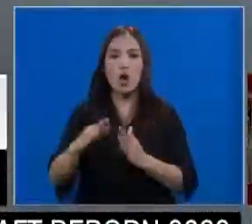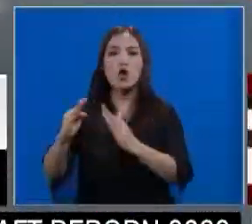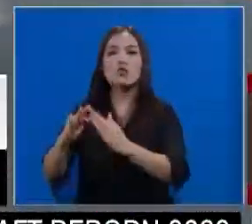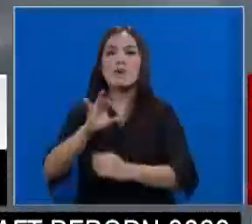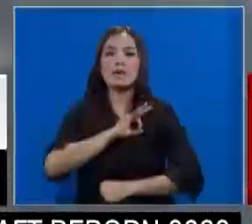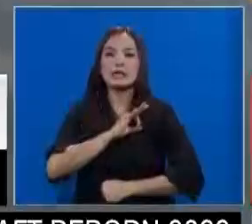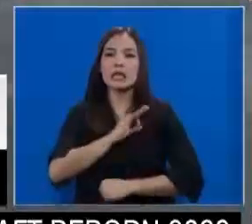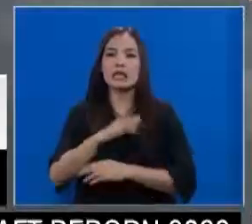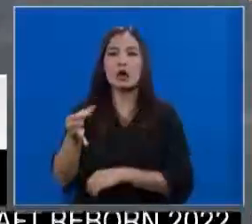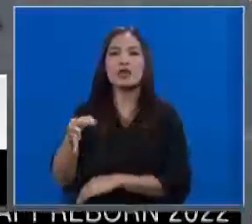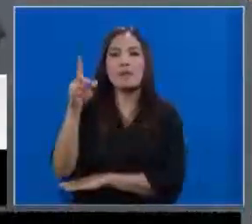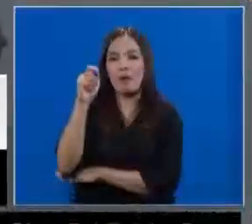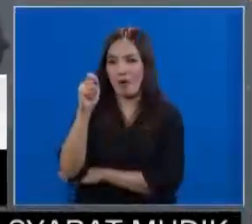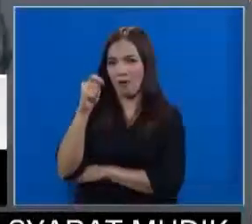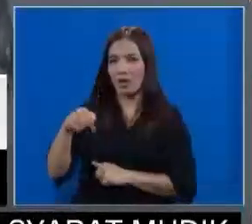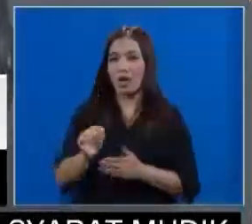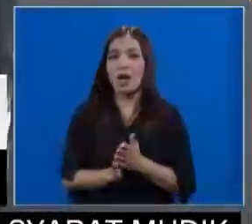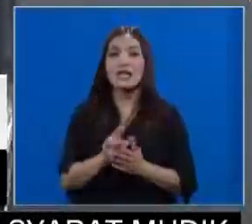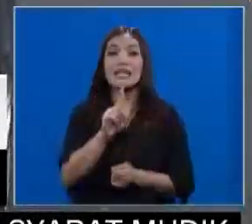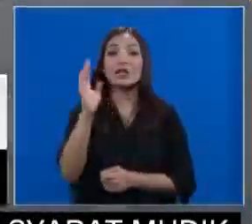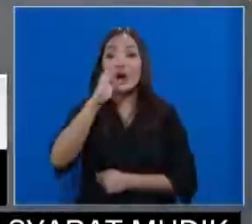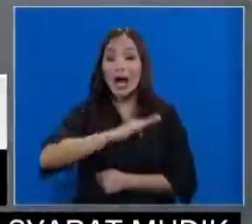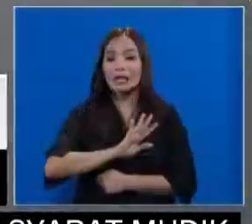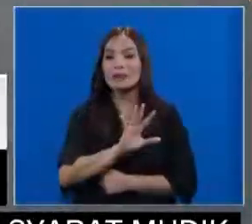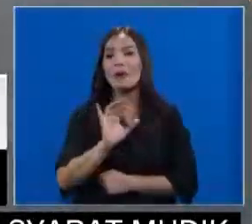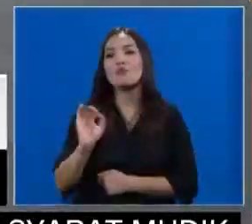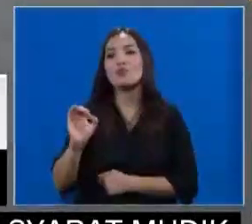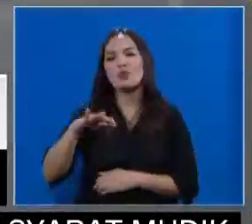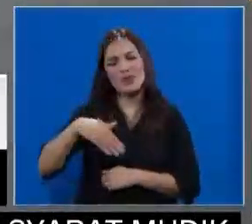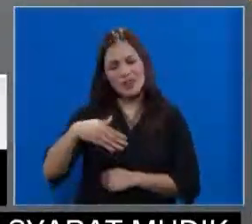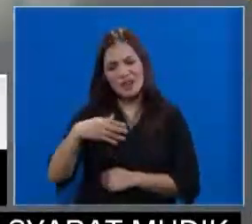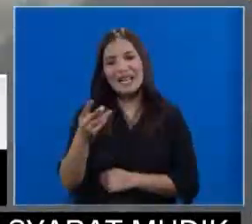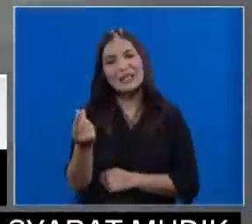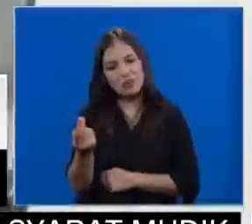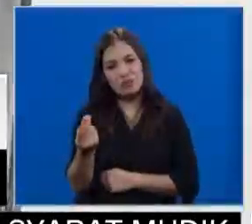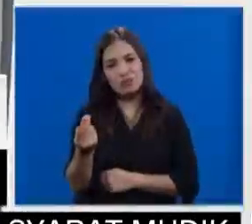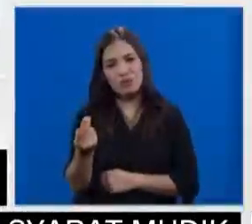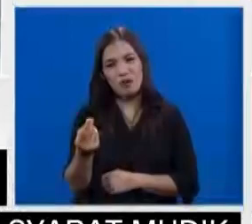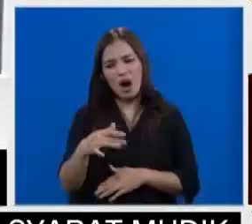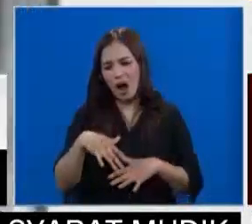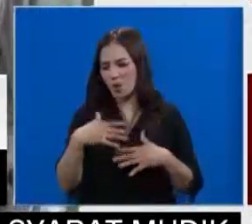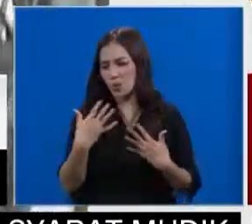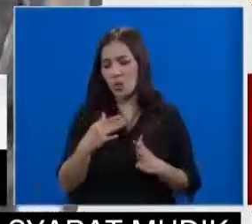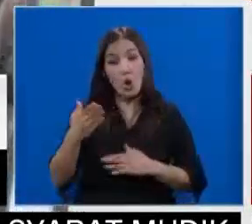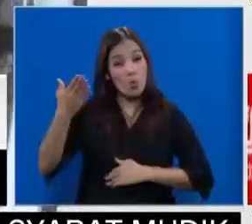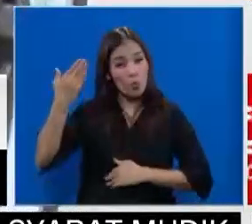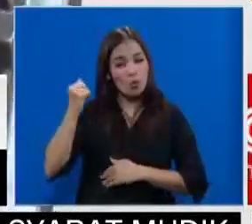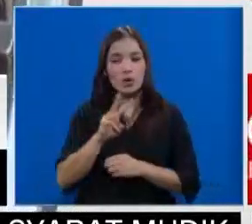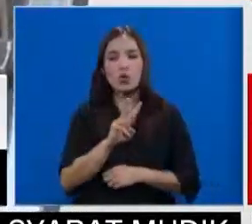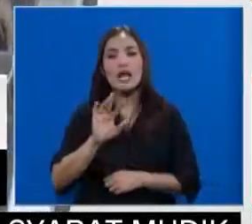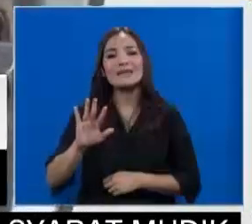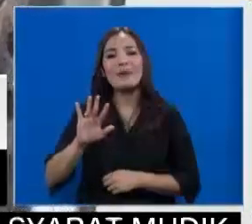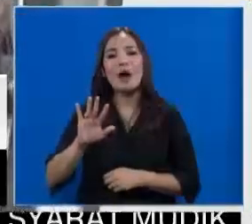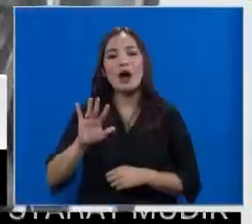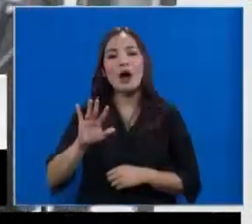Menurut Israel, bisa mendapat Rp50.000 per hari, sudah bagus di masa sekarang. Selama 25 tahun menjalani